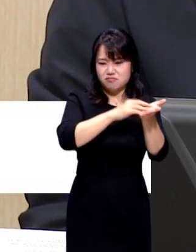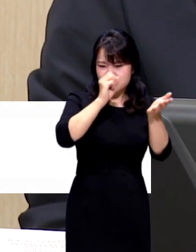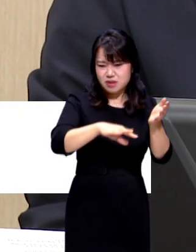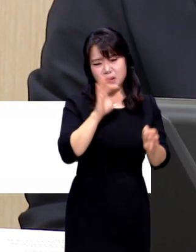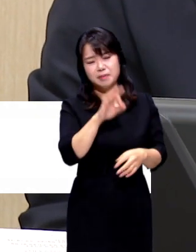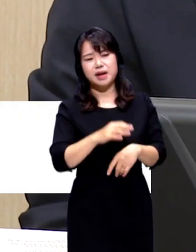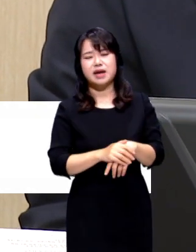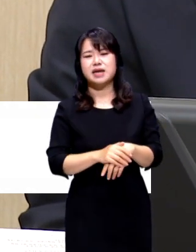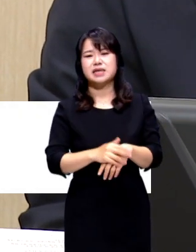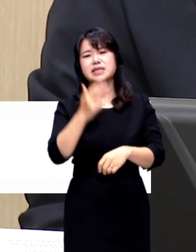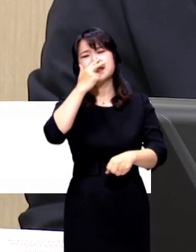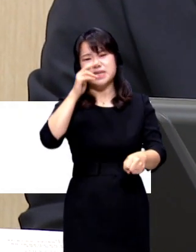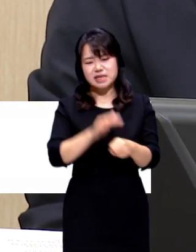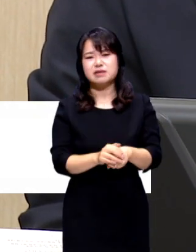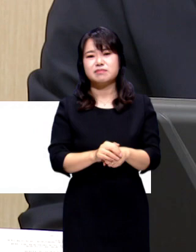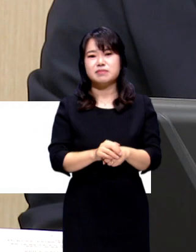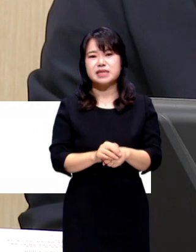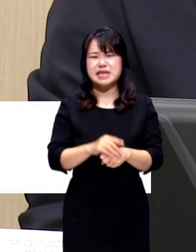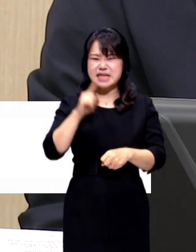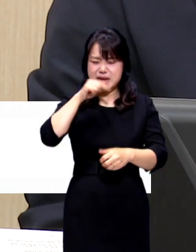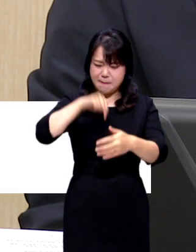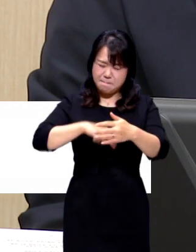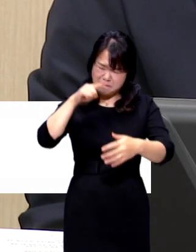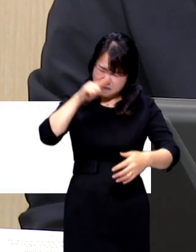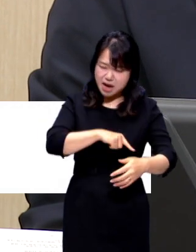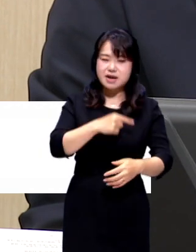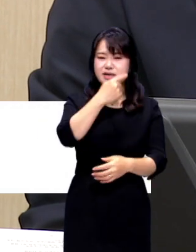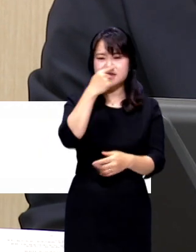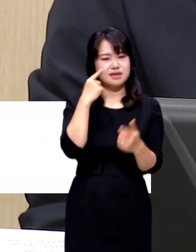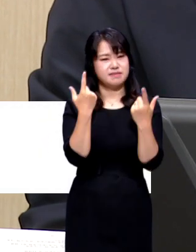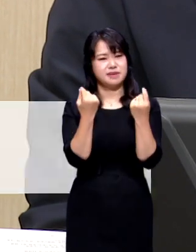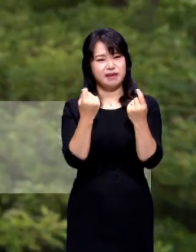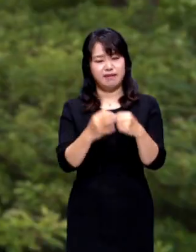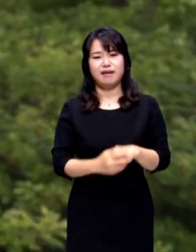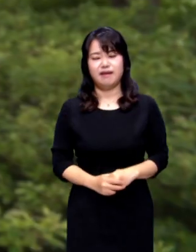냉혹한 악덕 사장의 이미지로 남게 될 위기에 전 봉착했다고 보고요.